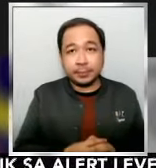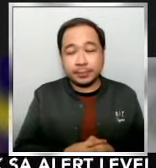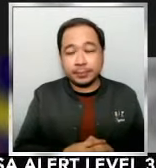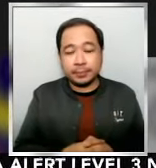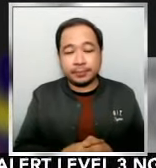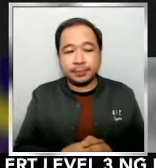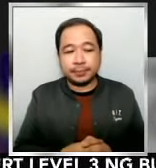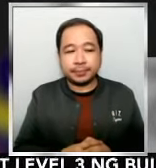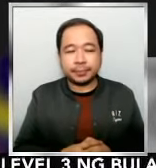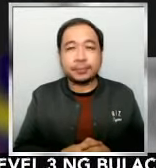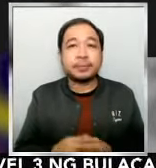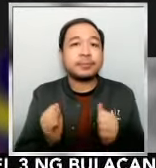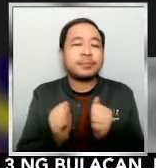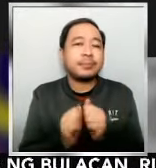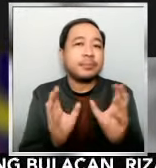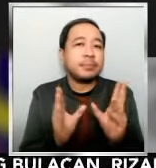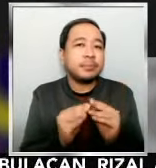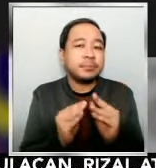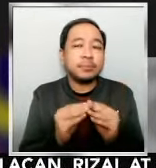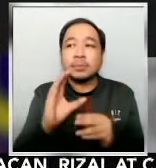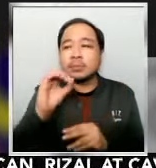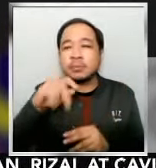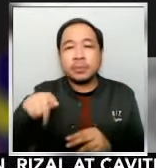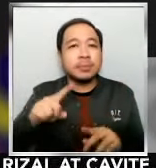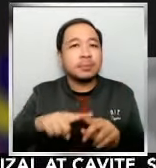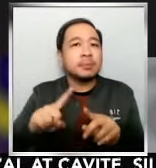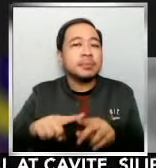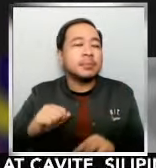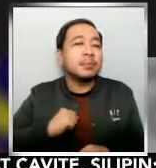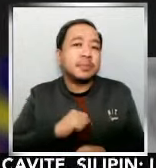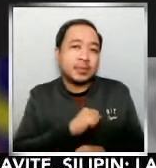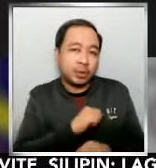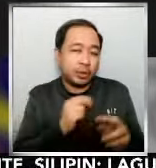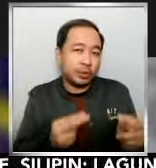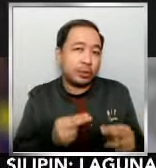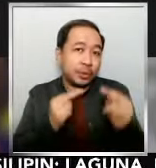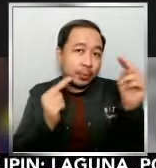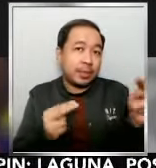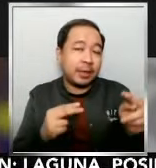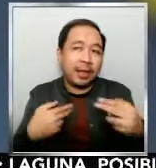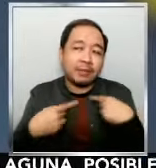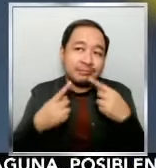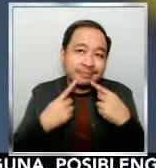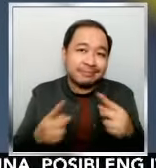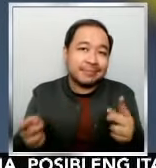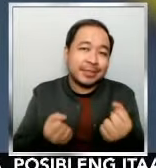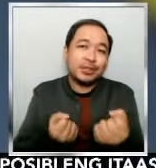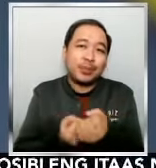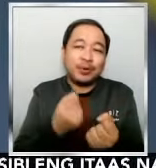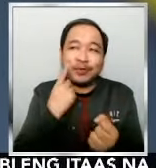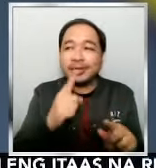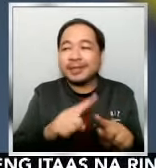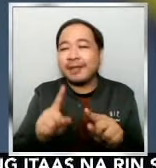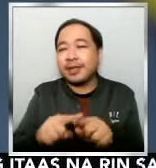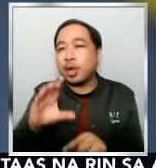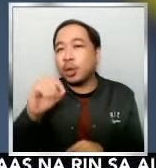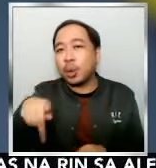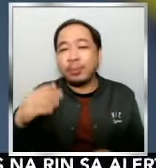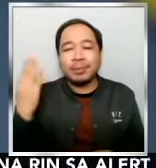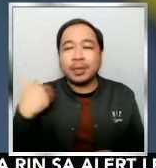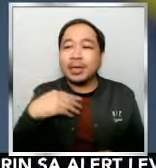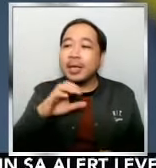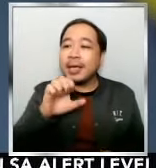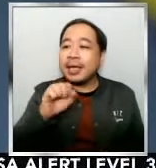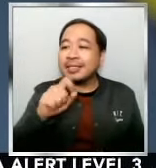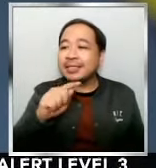Kasama sa forum ng mga kooperatiba ang ilang senatorial aspirants. Nagpahayag ng suporta sa mga kooperatiba si dating Senador Jinggoy Estrada.